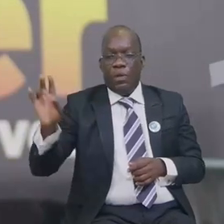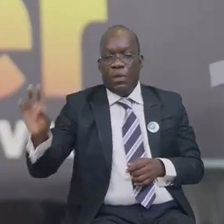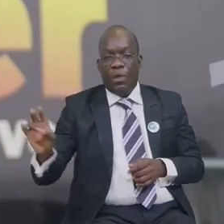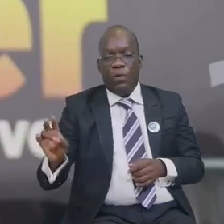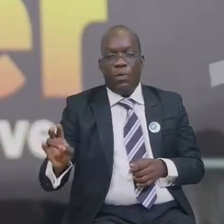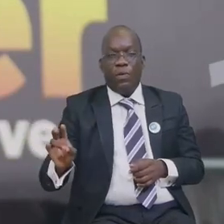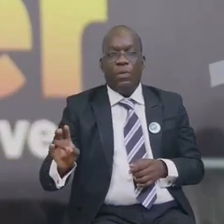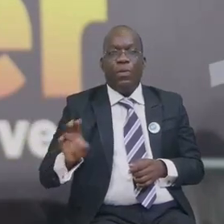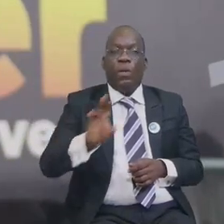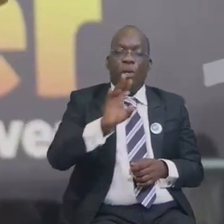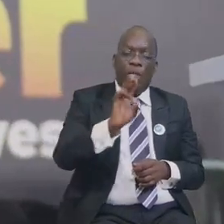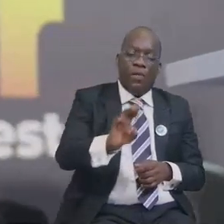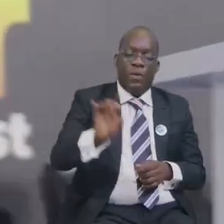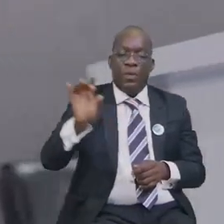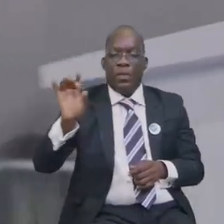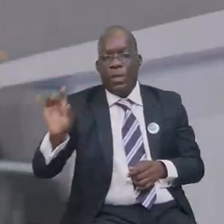1977-78.